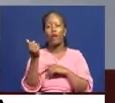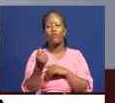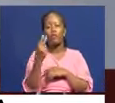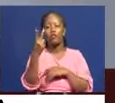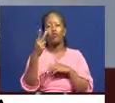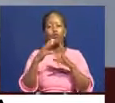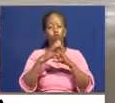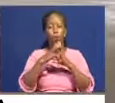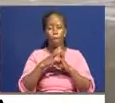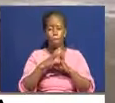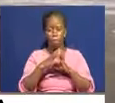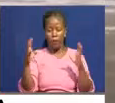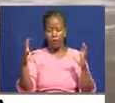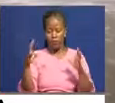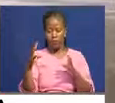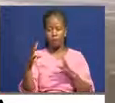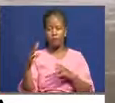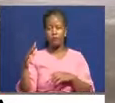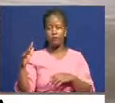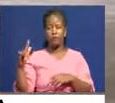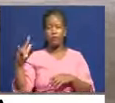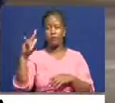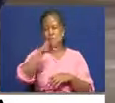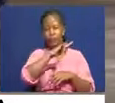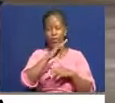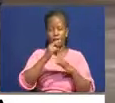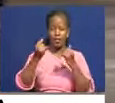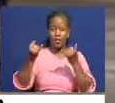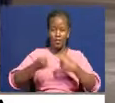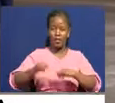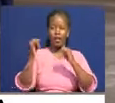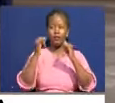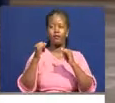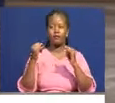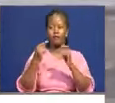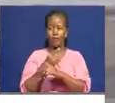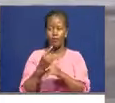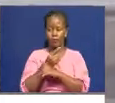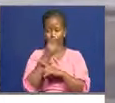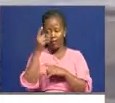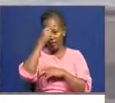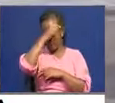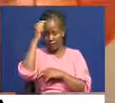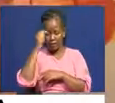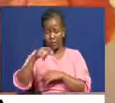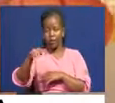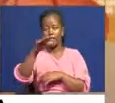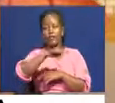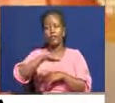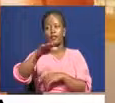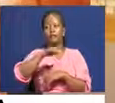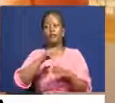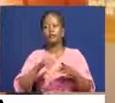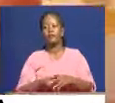nchini China pia zikifanya safari ya majaribio ya viwango vya chini vya joto mkoani Heilongjiang.